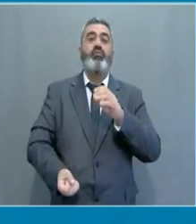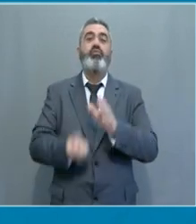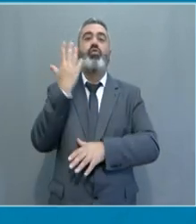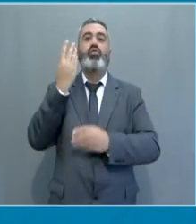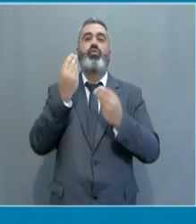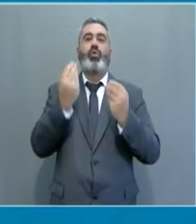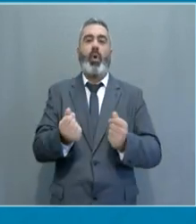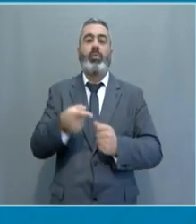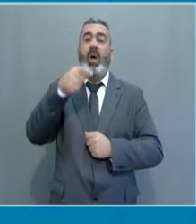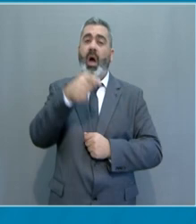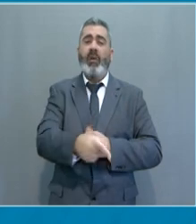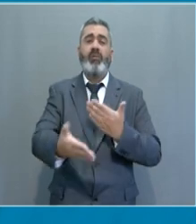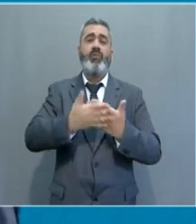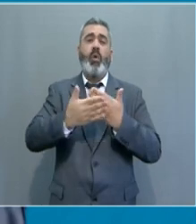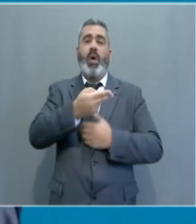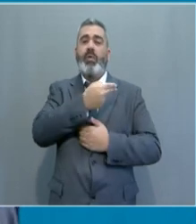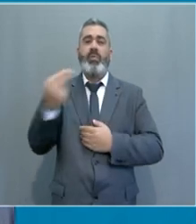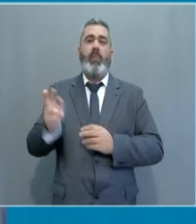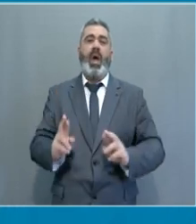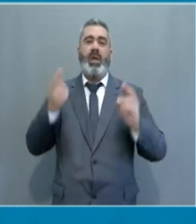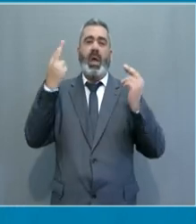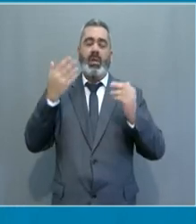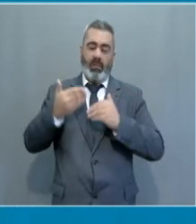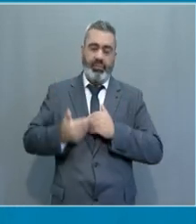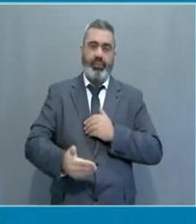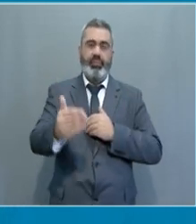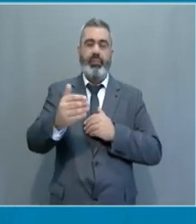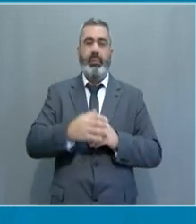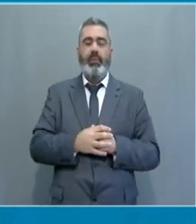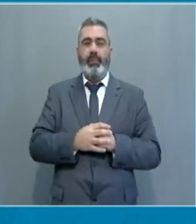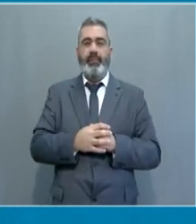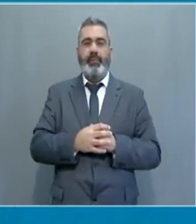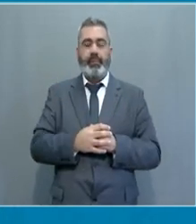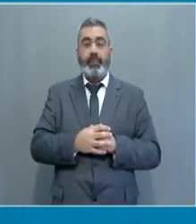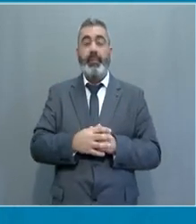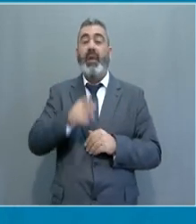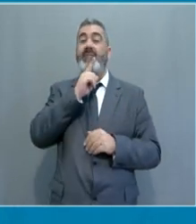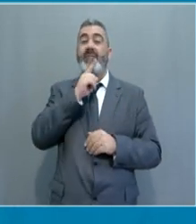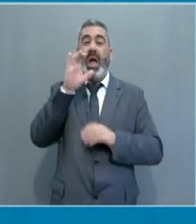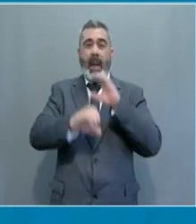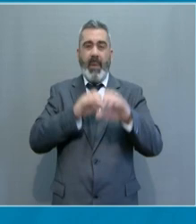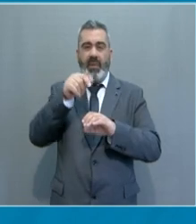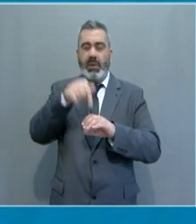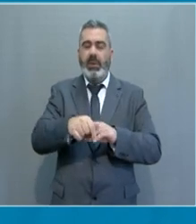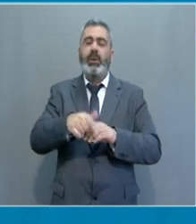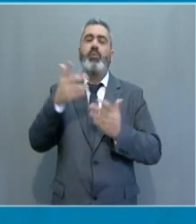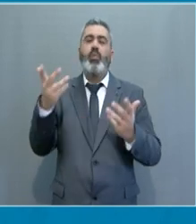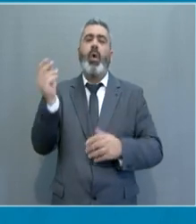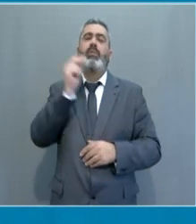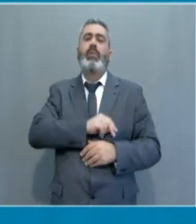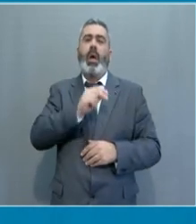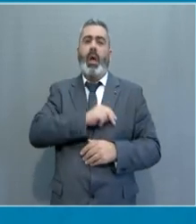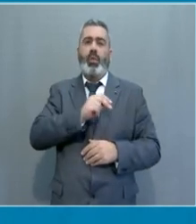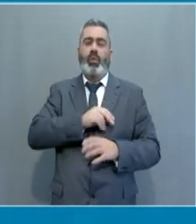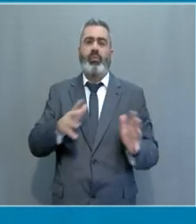πυλώνας στήριξης του ενεργειακού συστήματος της χώρας και την επόμενη μέρα. Τα ωφέλη αυτής της εμβληματικής επένδυσης είναι πολλά, αναφέρθηκαν. Μειώνουμε